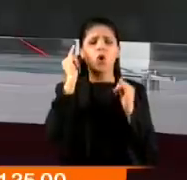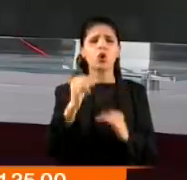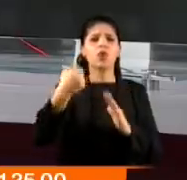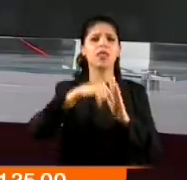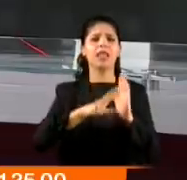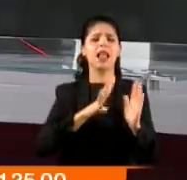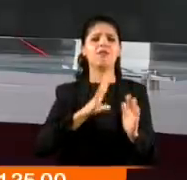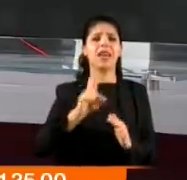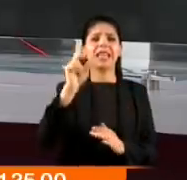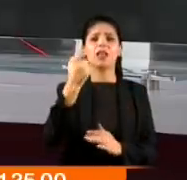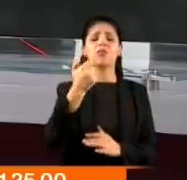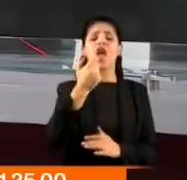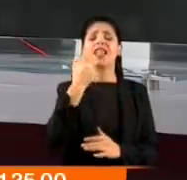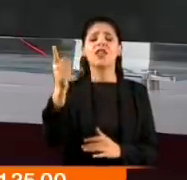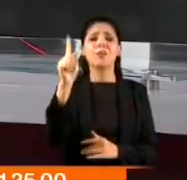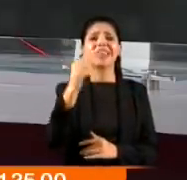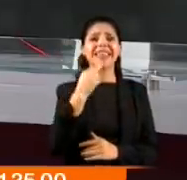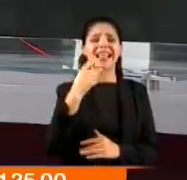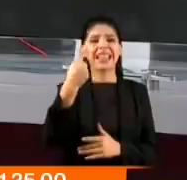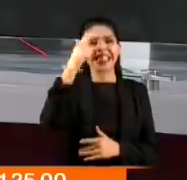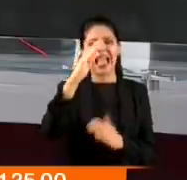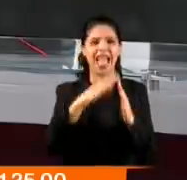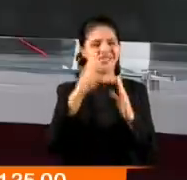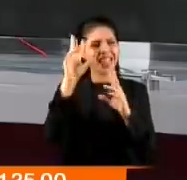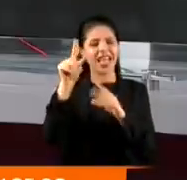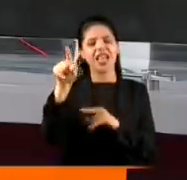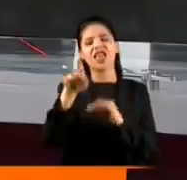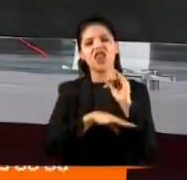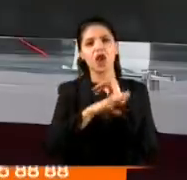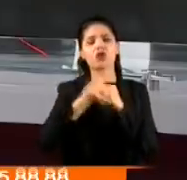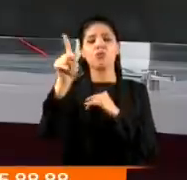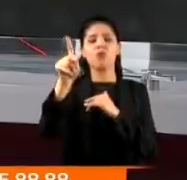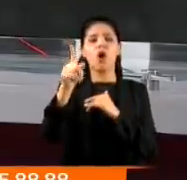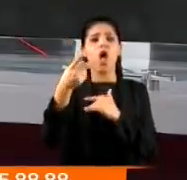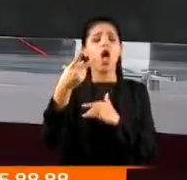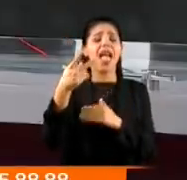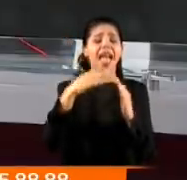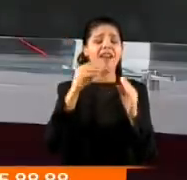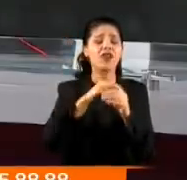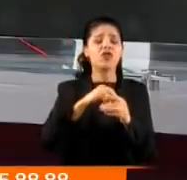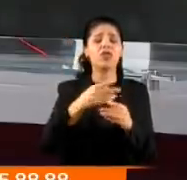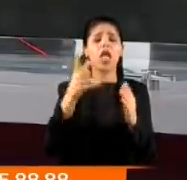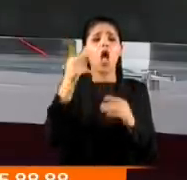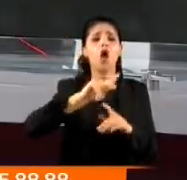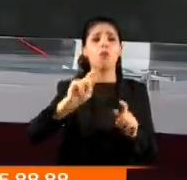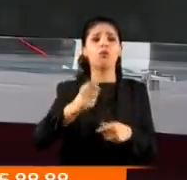yaşında bir kadın yalnız yaşadığı evinde ölü bulundu. Onu ölüme götüren bir sağlık problemi değil. Boğazının